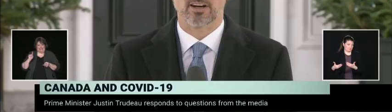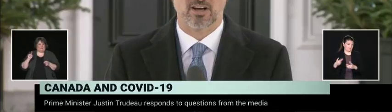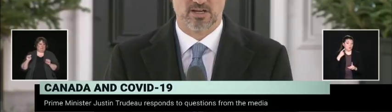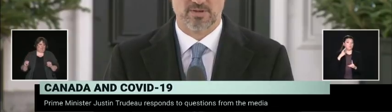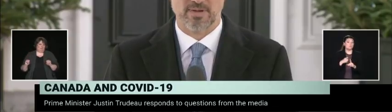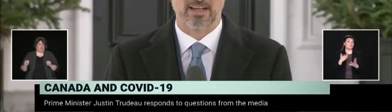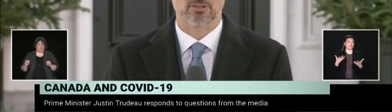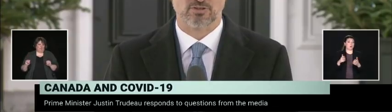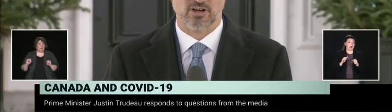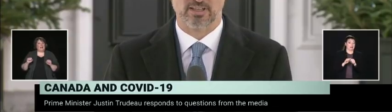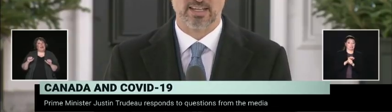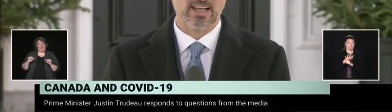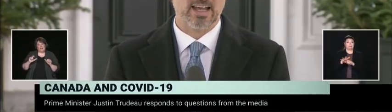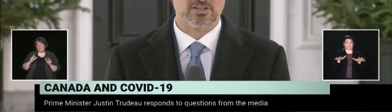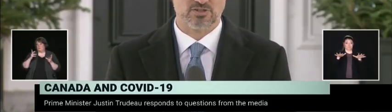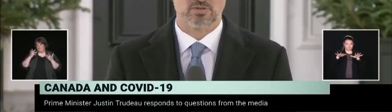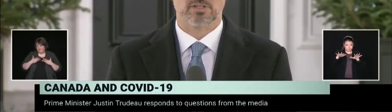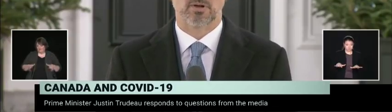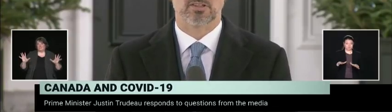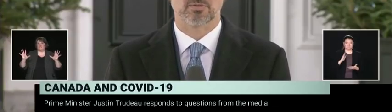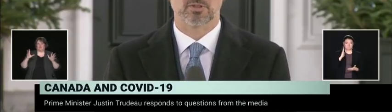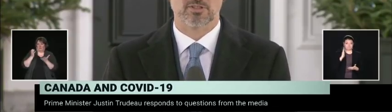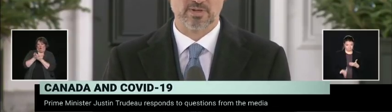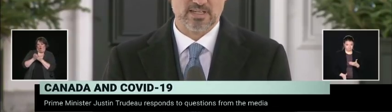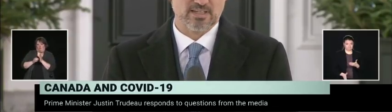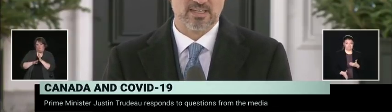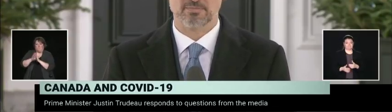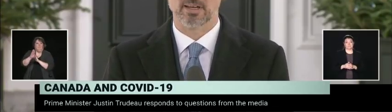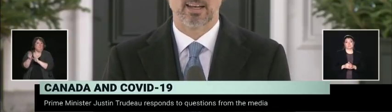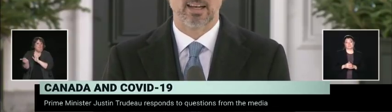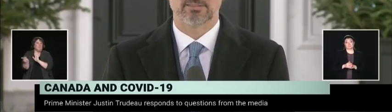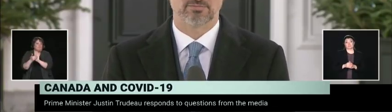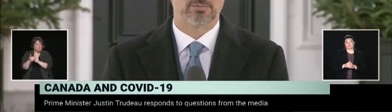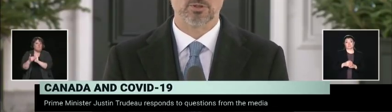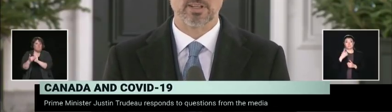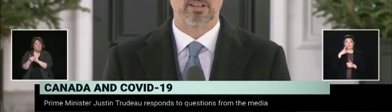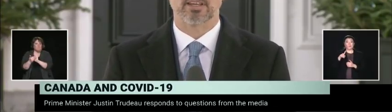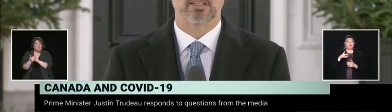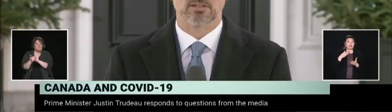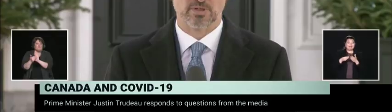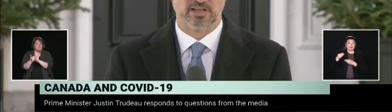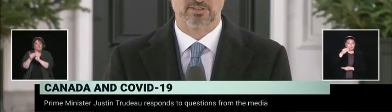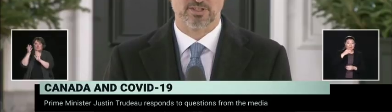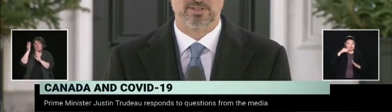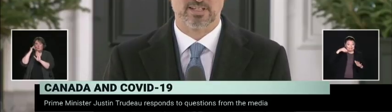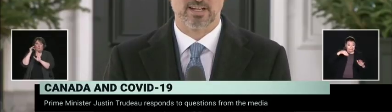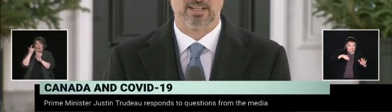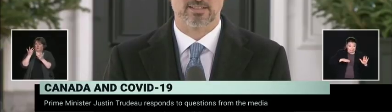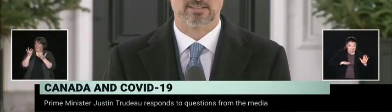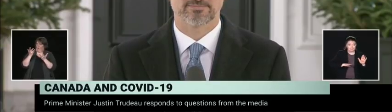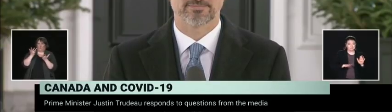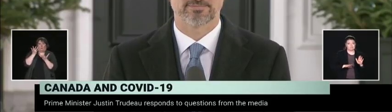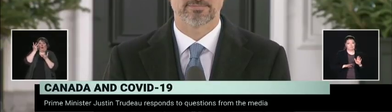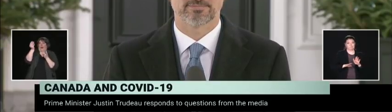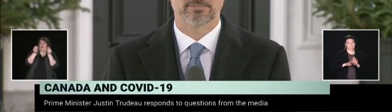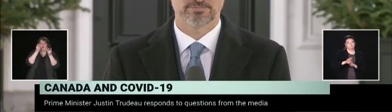bringing our economy back strongly as soon as possible so we can keep doing the things that we love to do as